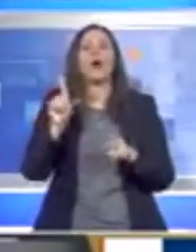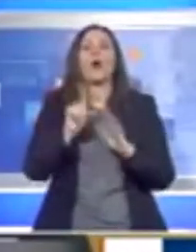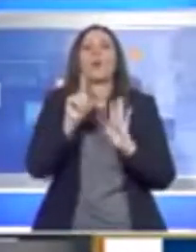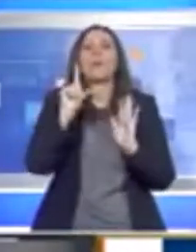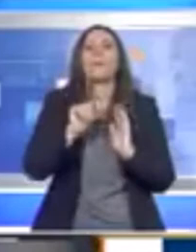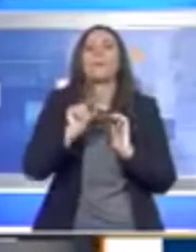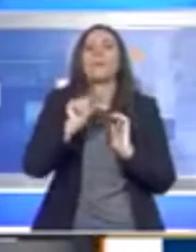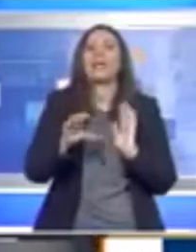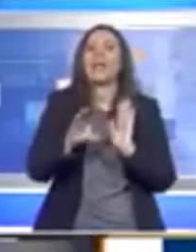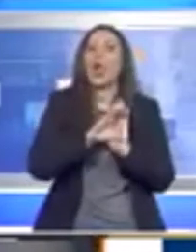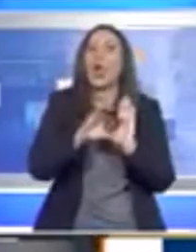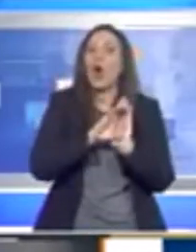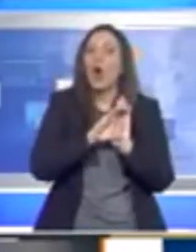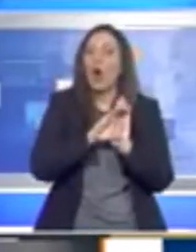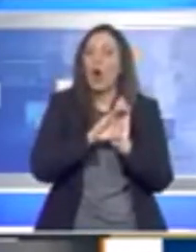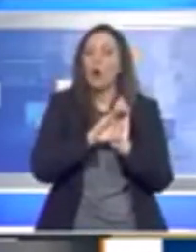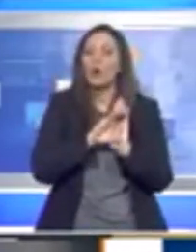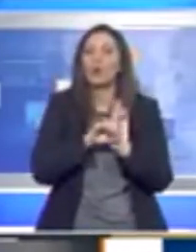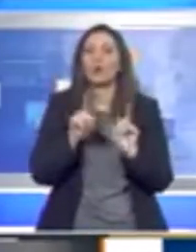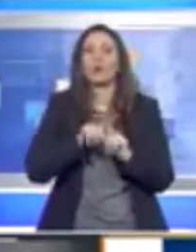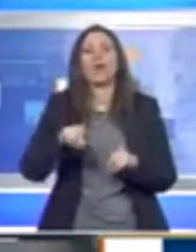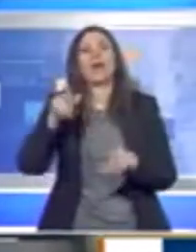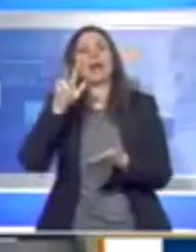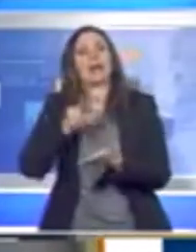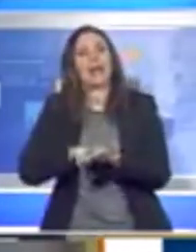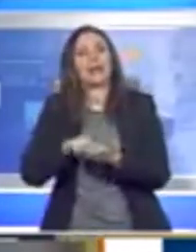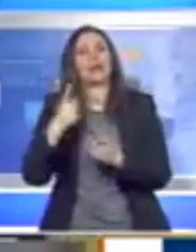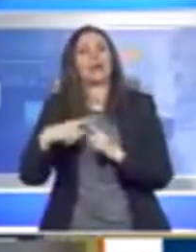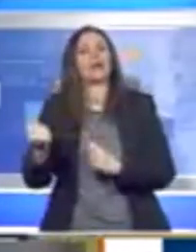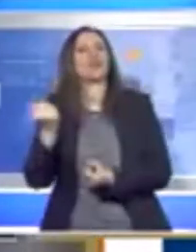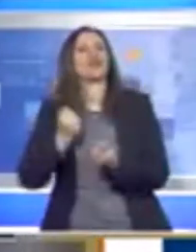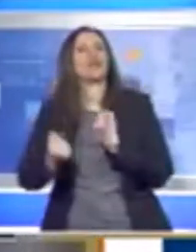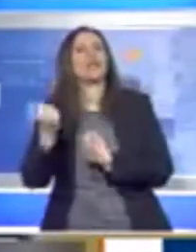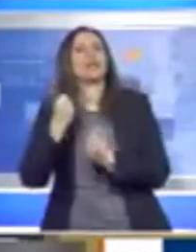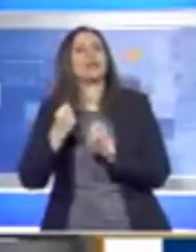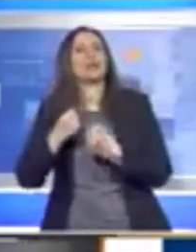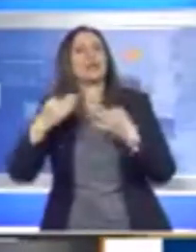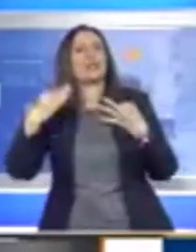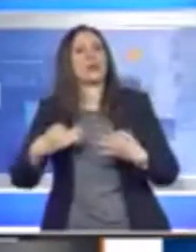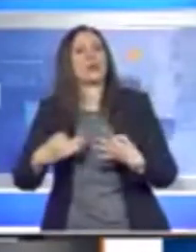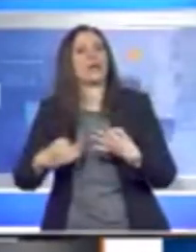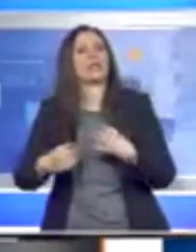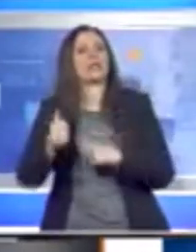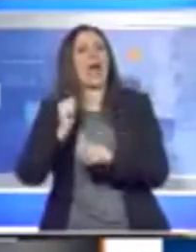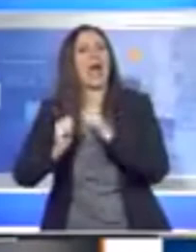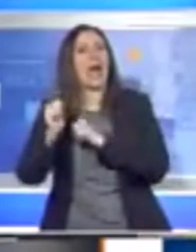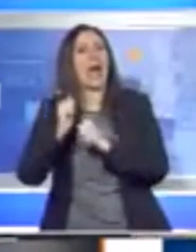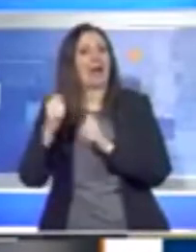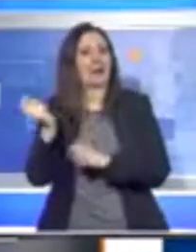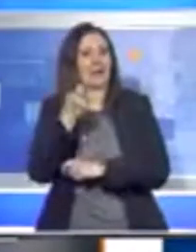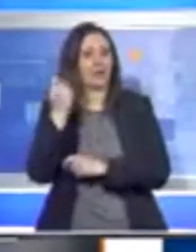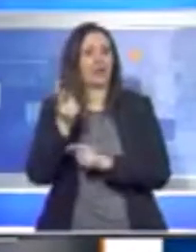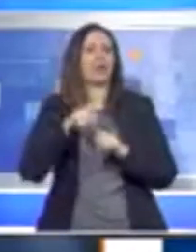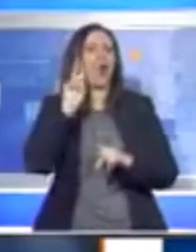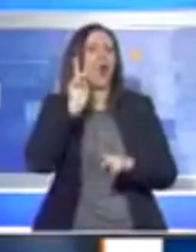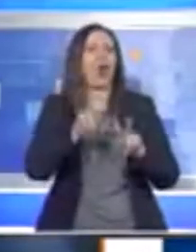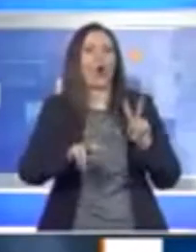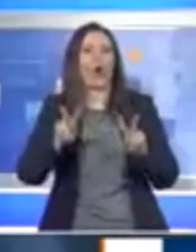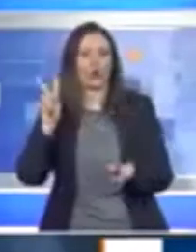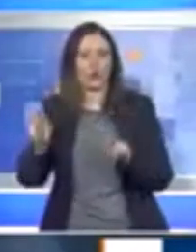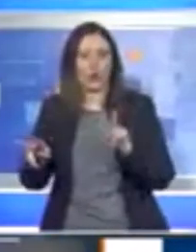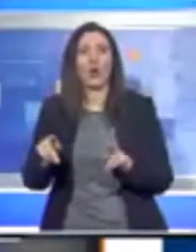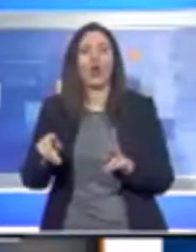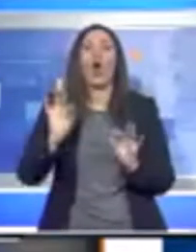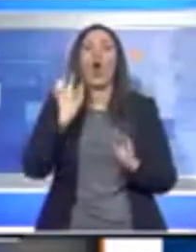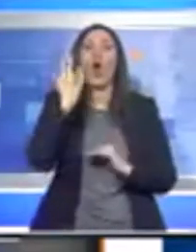poi abbiamo il decreto per la gestione della sicurezza antincendio e il decreto controlli. Obiettivo della normativa